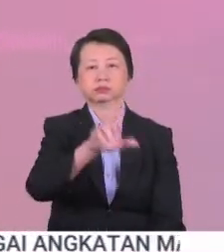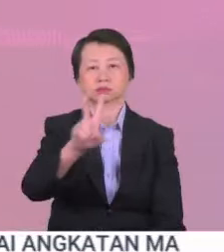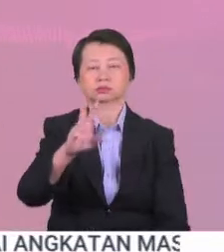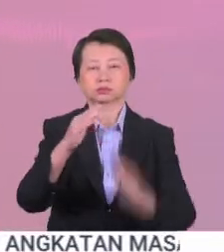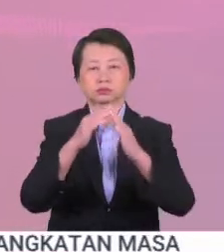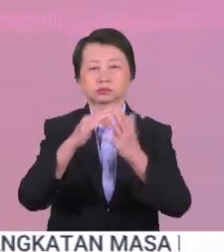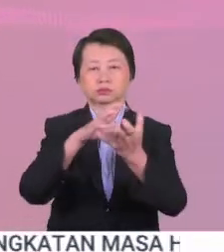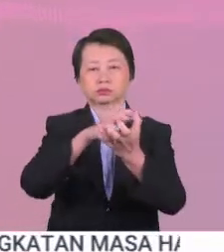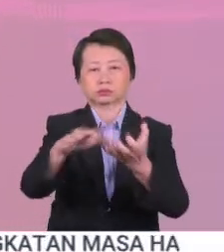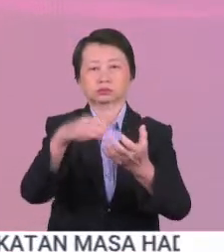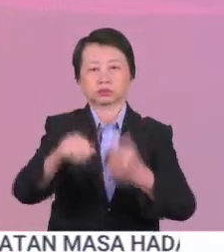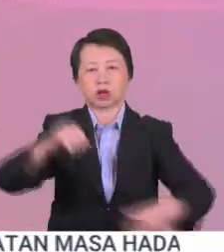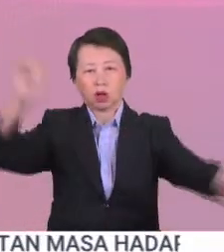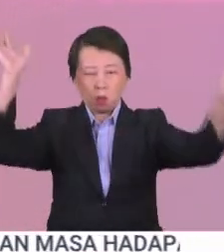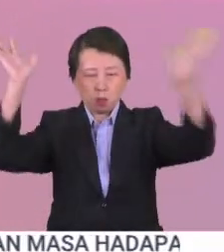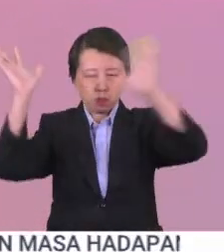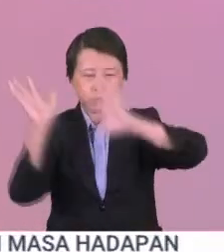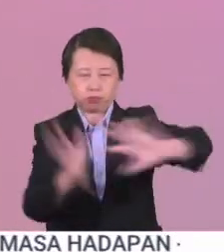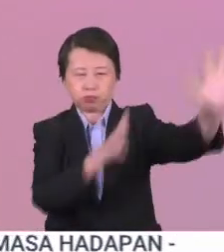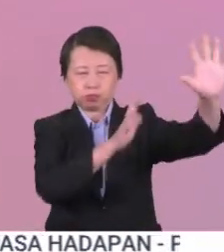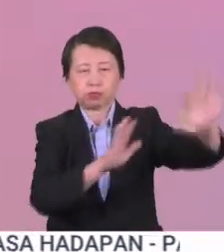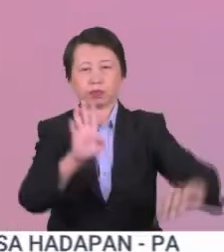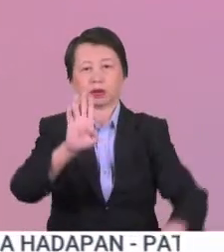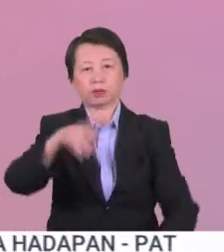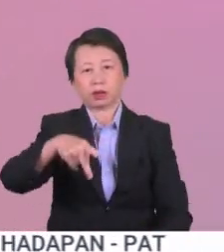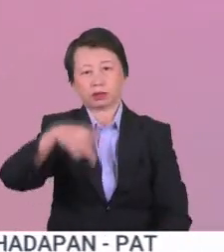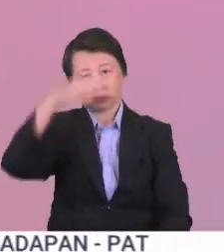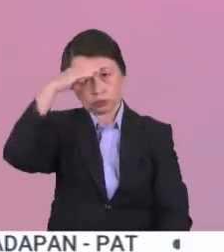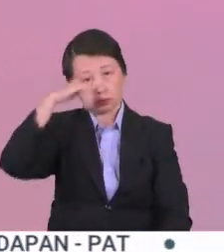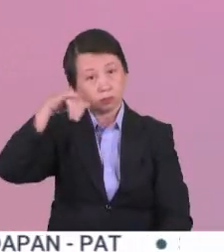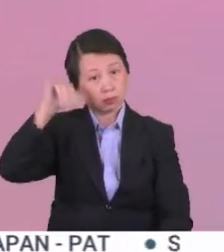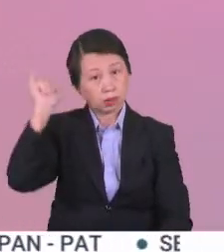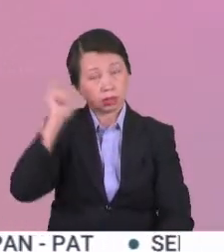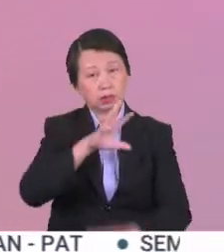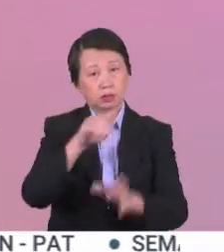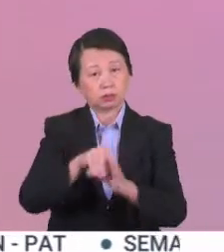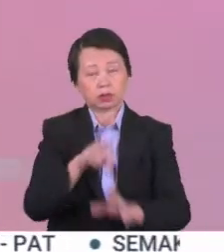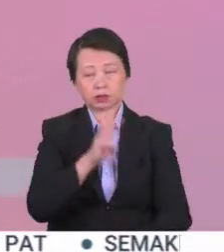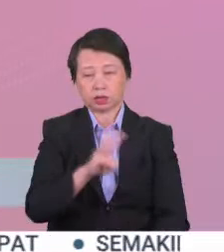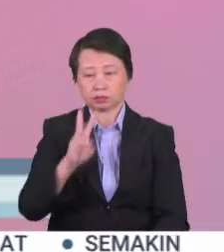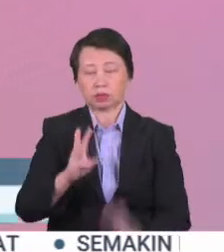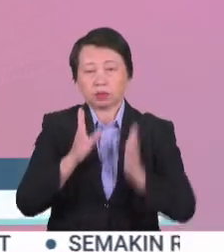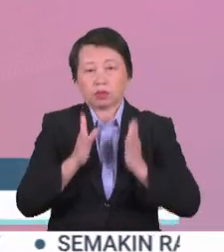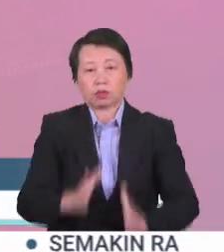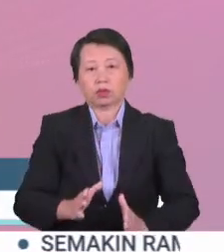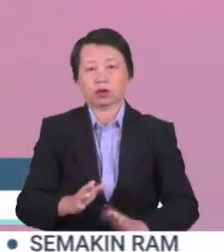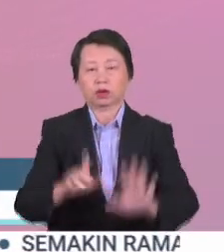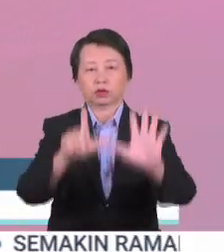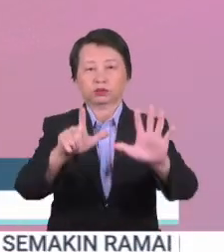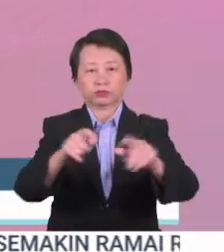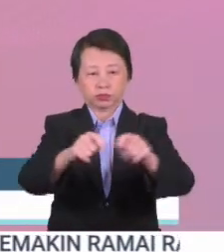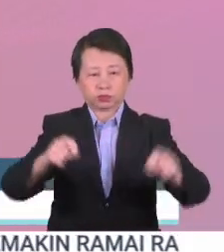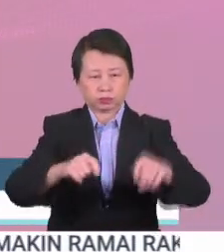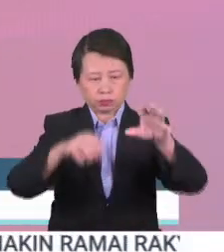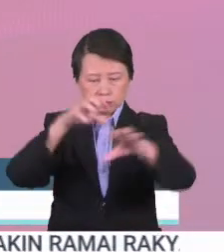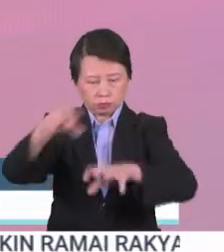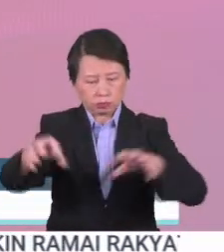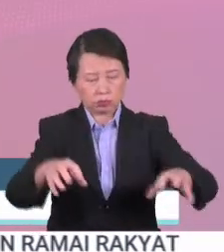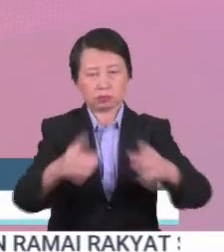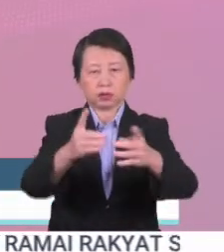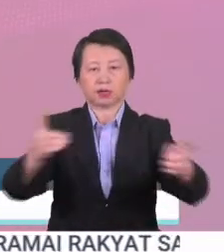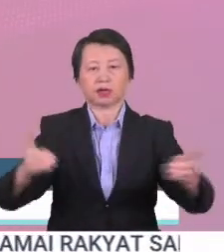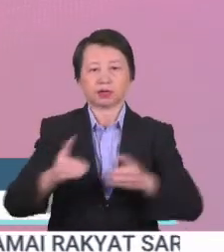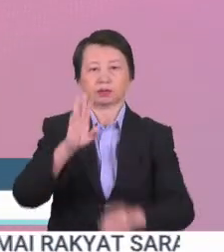buah rumah rosak selepas di badai ribut di daerah Batu Pahat Johor semalam ia melibatkan 66 penduduk di tujuh lokasi berlainan di dalam